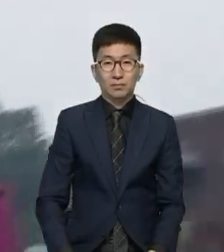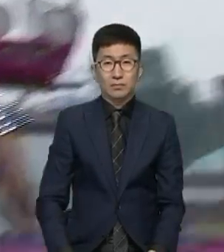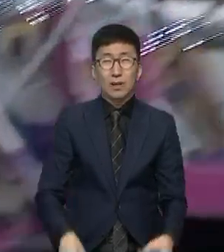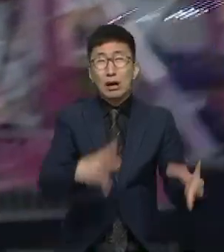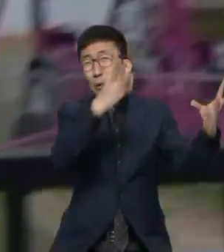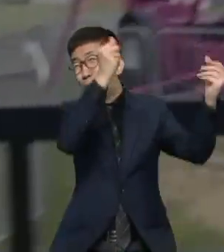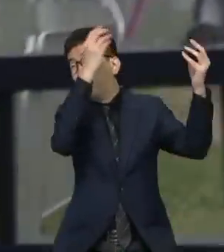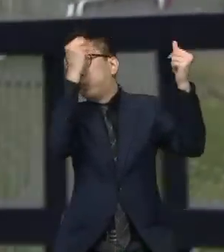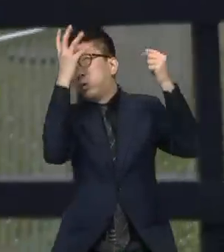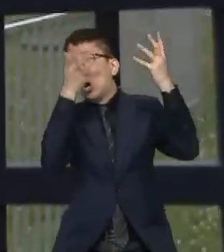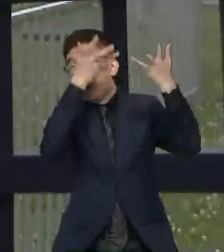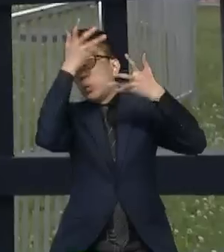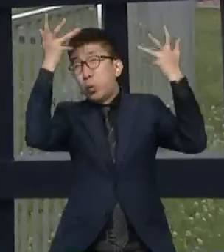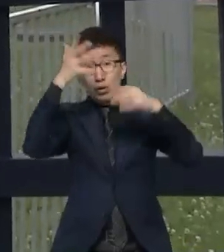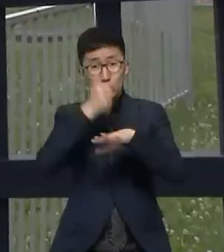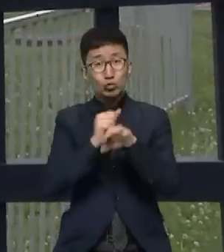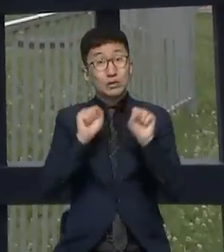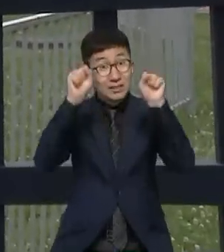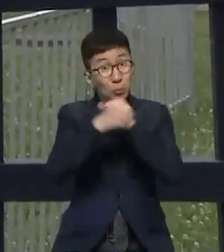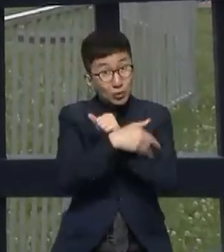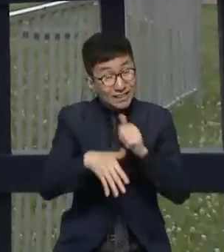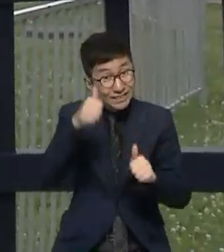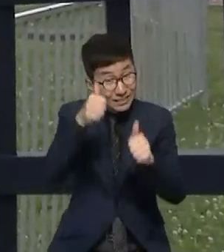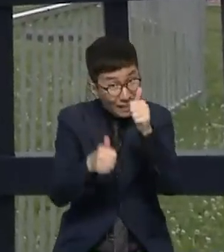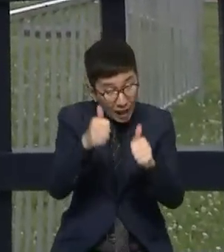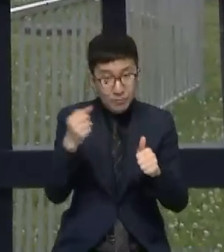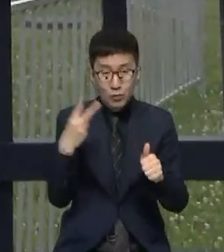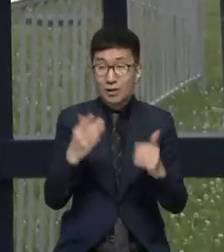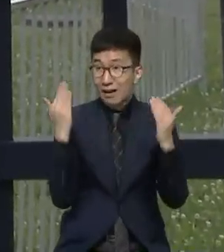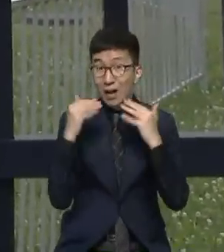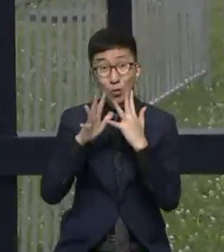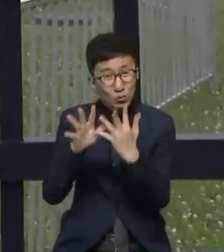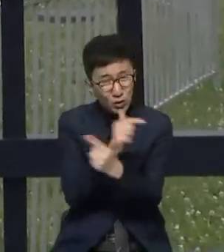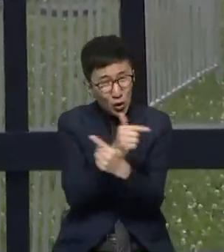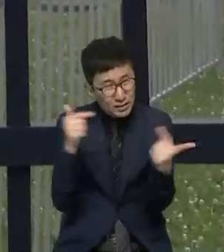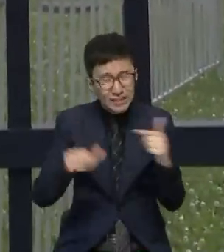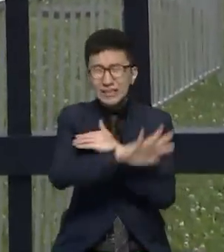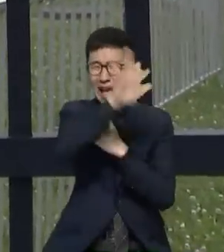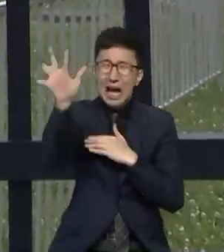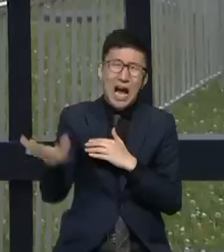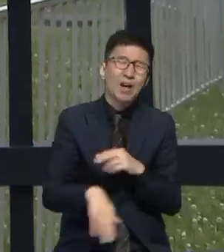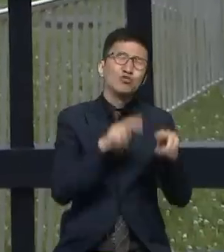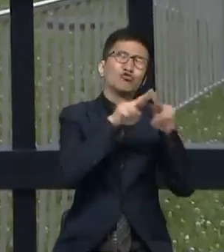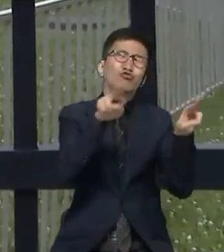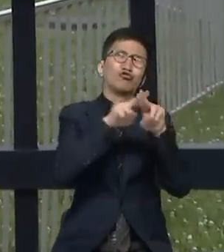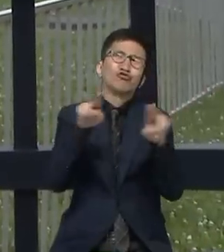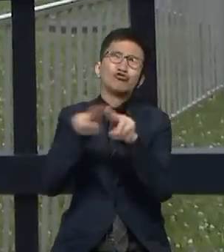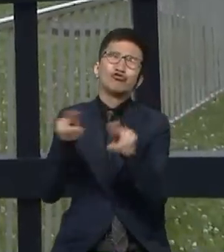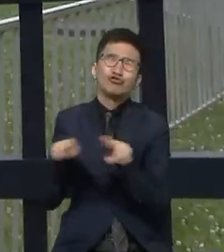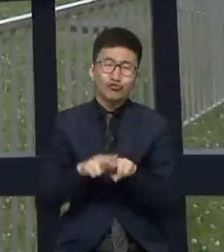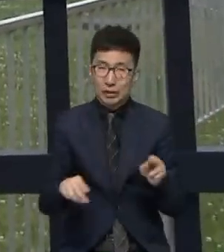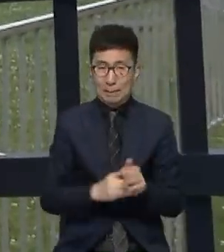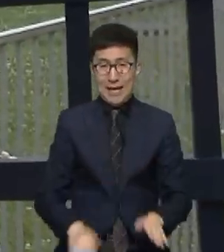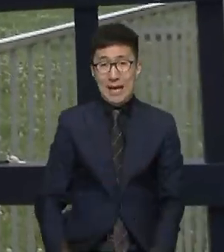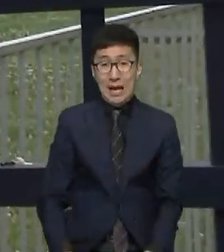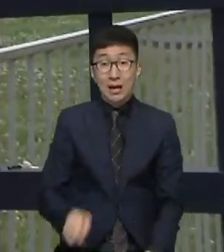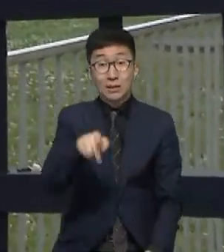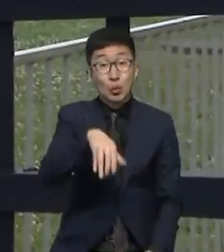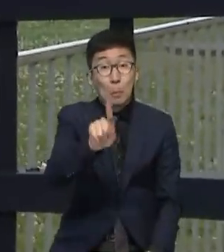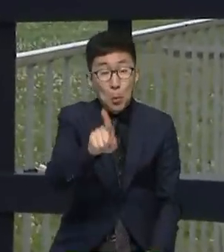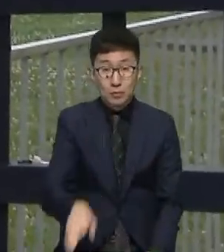미세먼지 때문에 스포츠 경기들을 비롯해서 학교 소풍 같은 각종 크고 작은 행사들이 줄줄이 취소됐습니다.